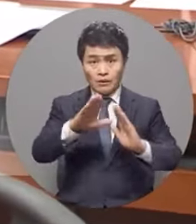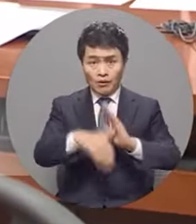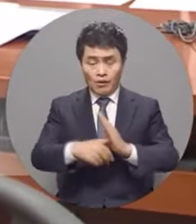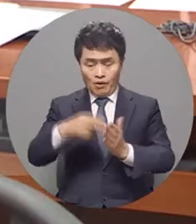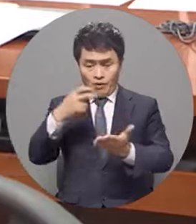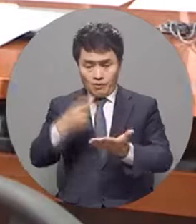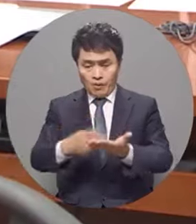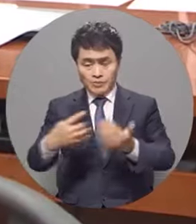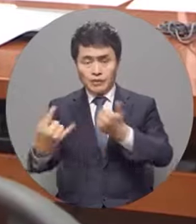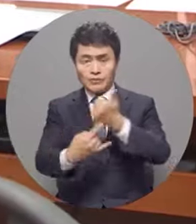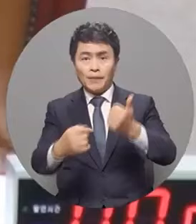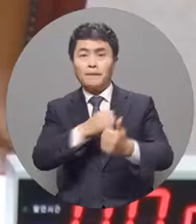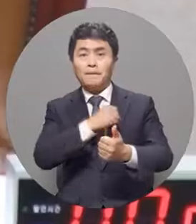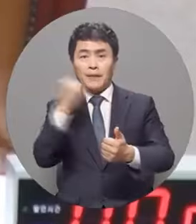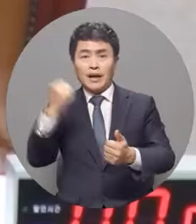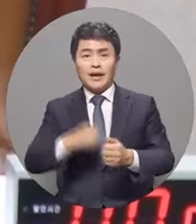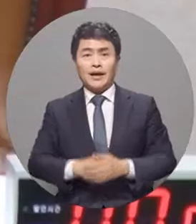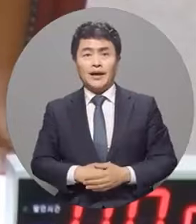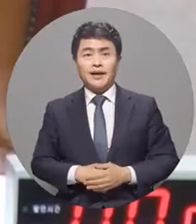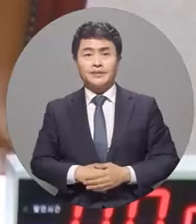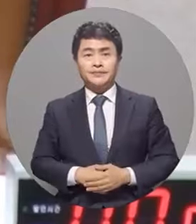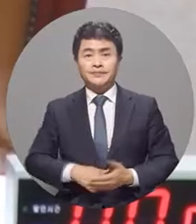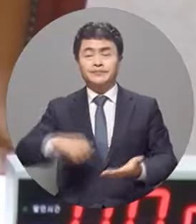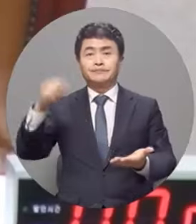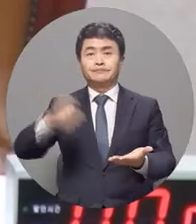법사위를 통과했습니다.